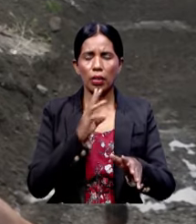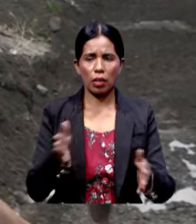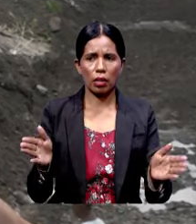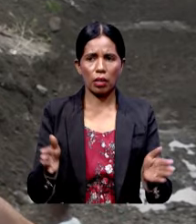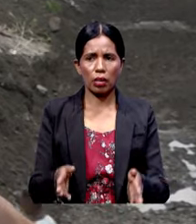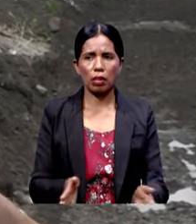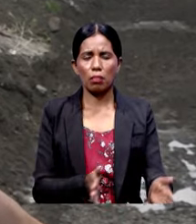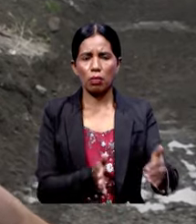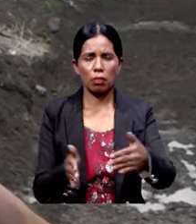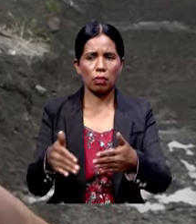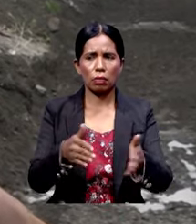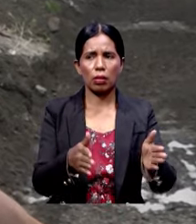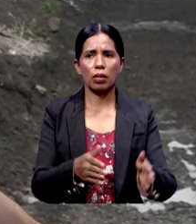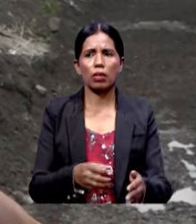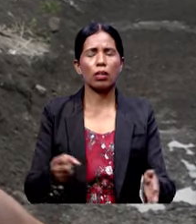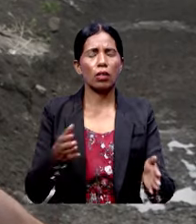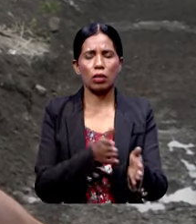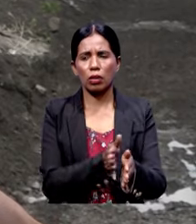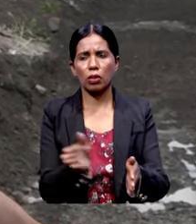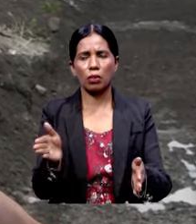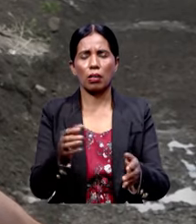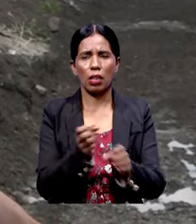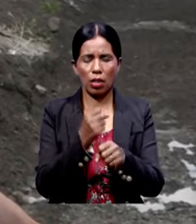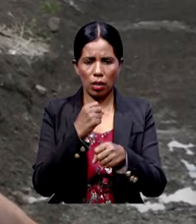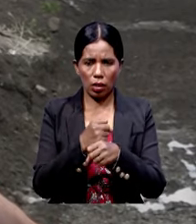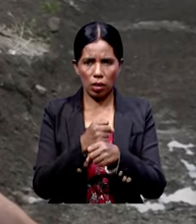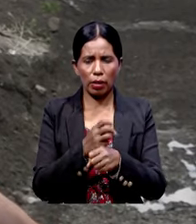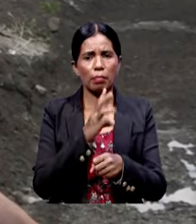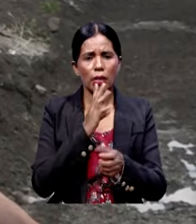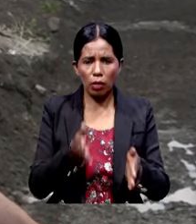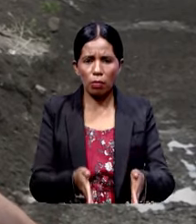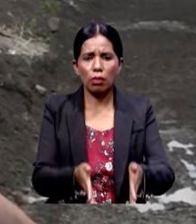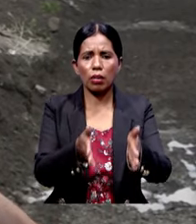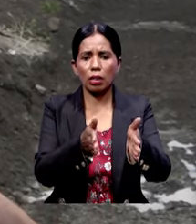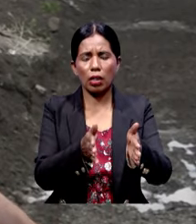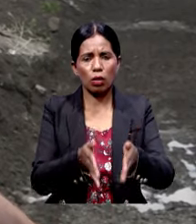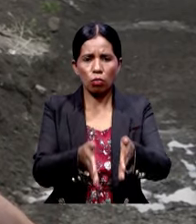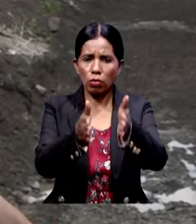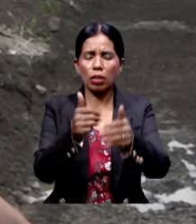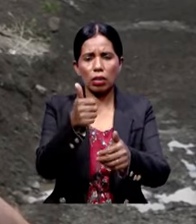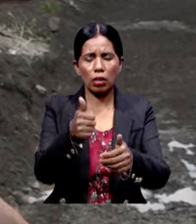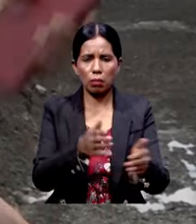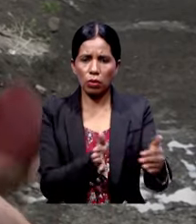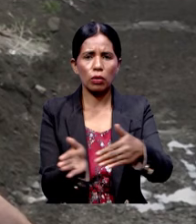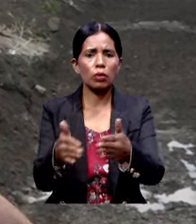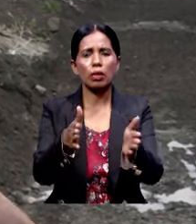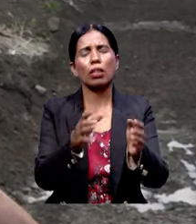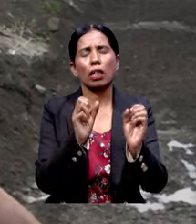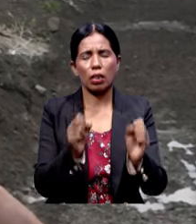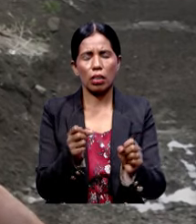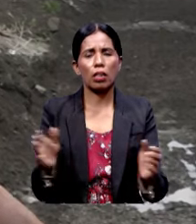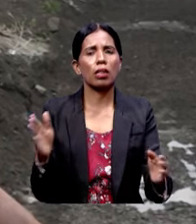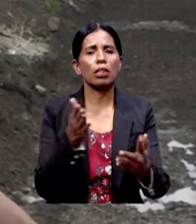ne kurba ba kurba mai entor si soke ba soke mai ide ne mak impactu subu subu penahan ser ne bel tamu vali ba